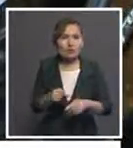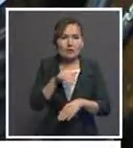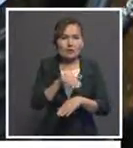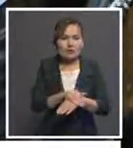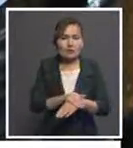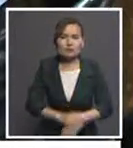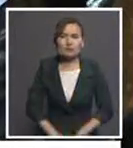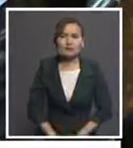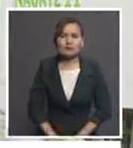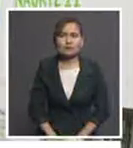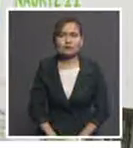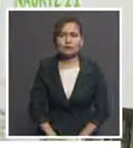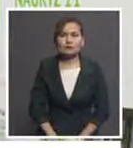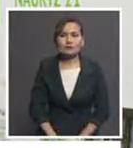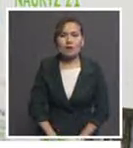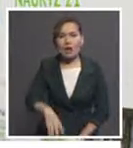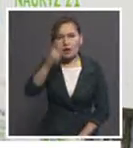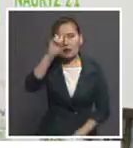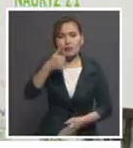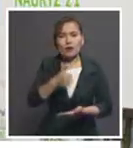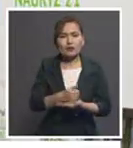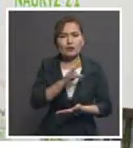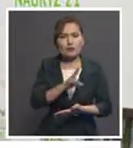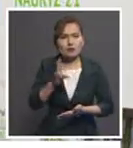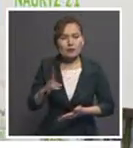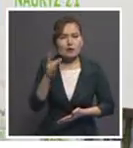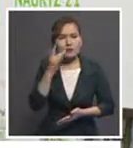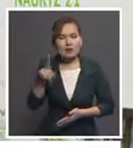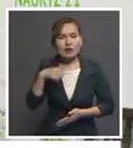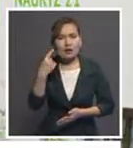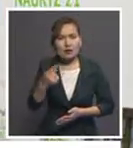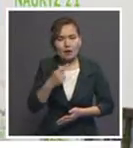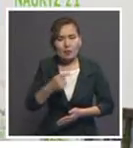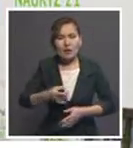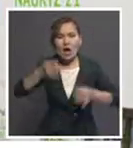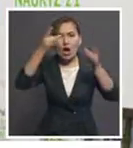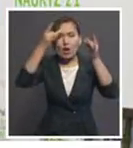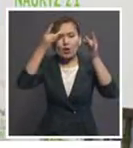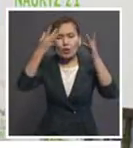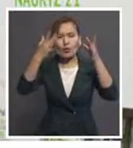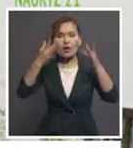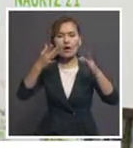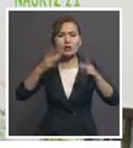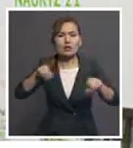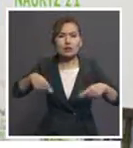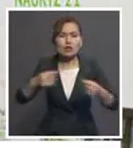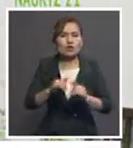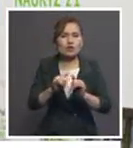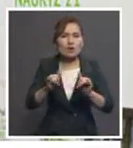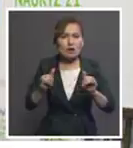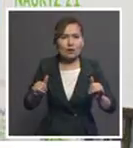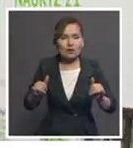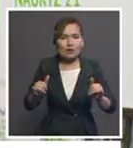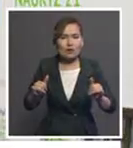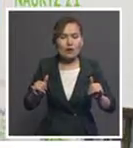музыканттар. Елбасы Нұрсұлтан Әбішұлы Назарбаевтың рухани жаңғыру атты бағдарламасында